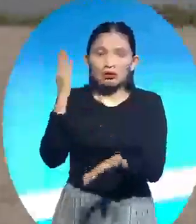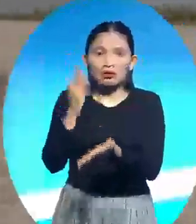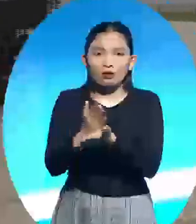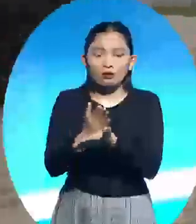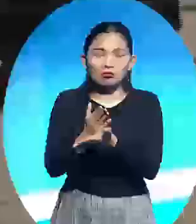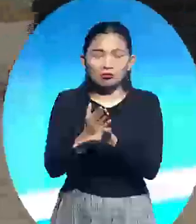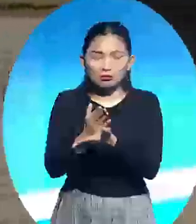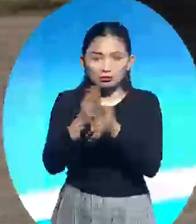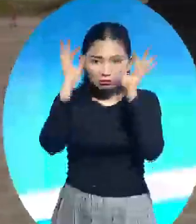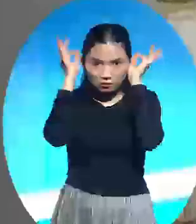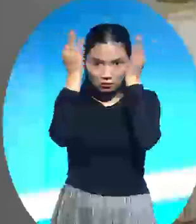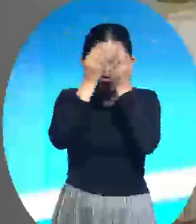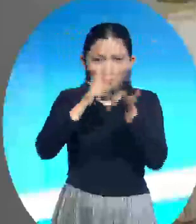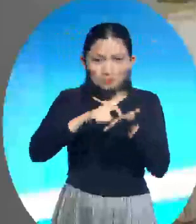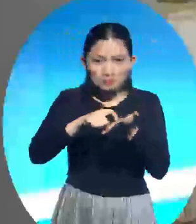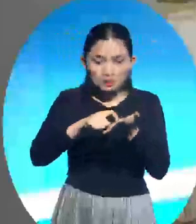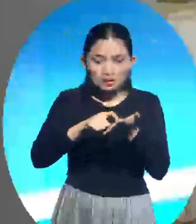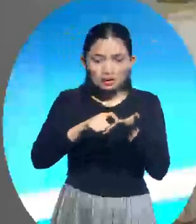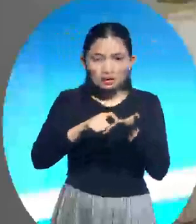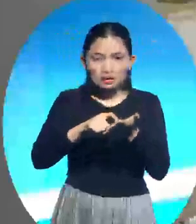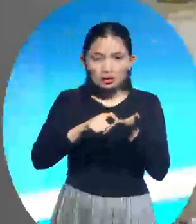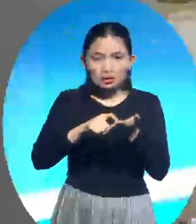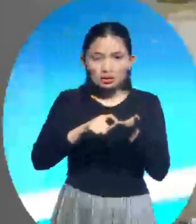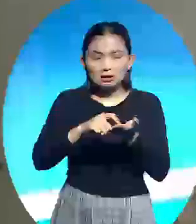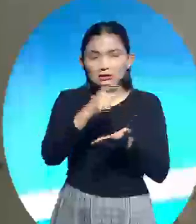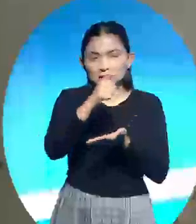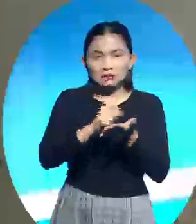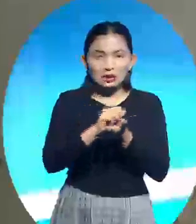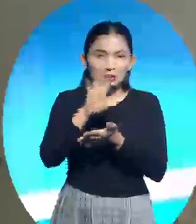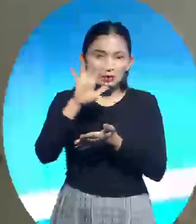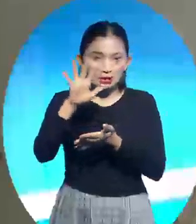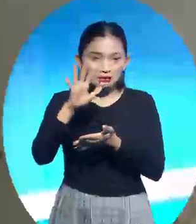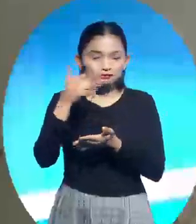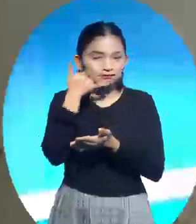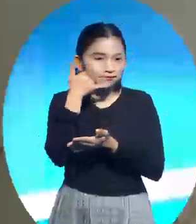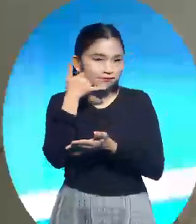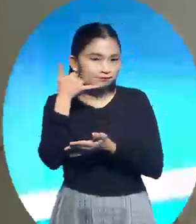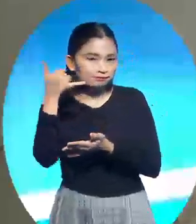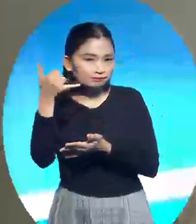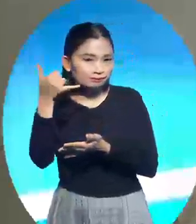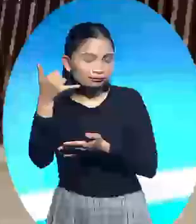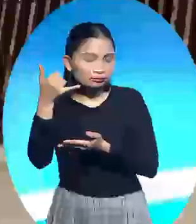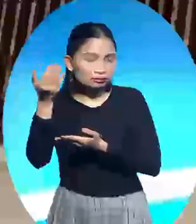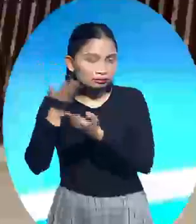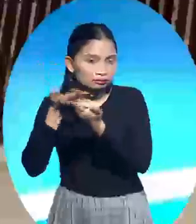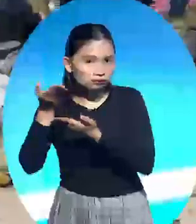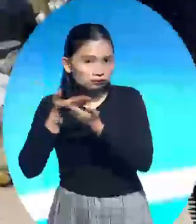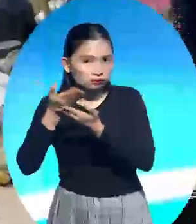thống Mỹ johbon trong ngày 9 tháng 5 đã có cuộc điện Đàm với người đồng cấp Mehico Andreas manual lopes